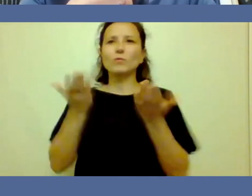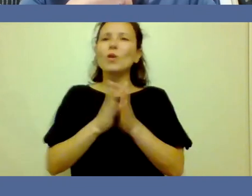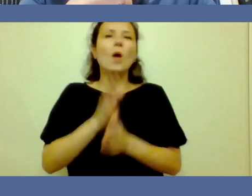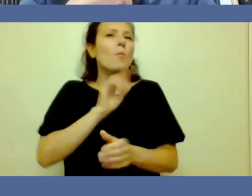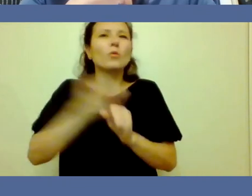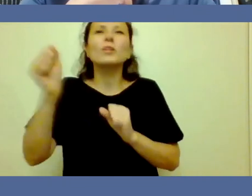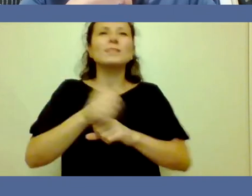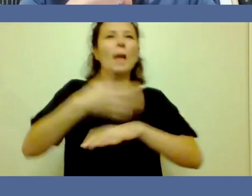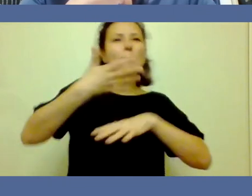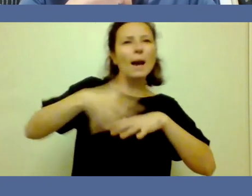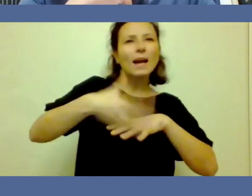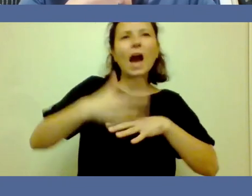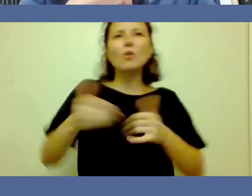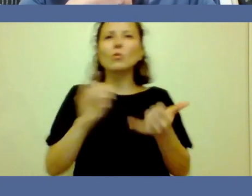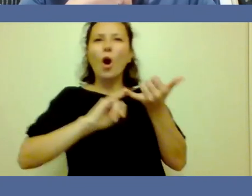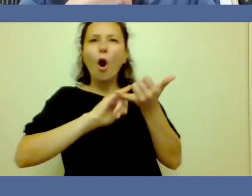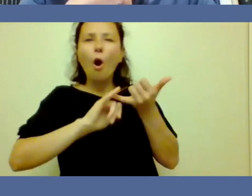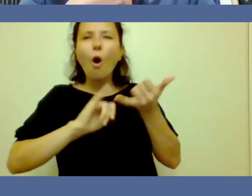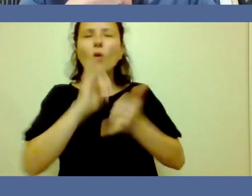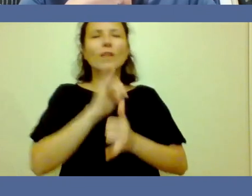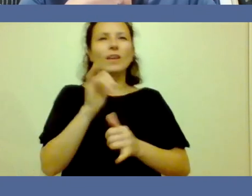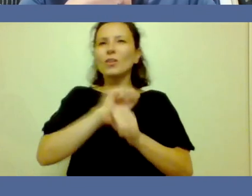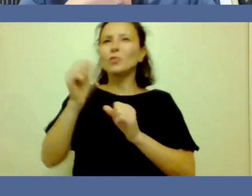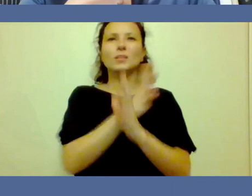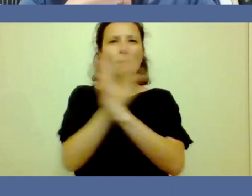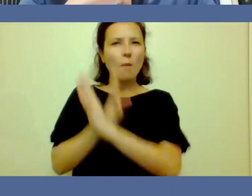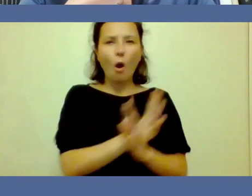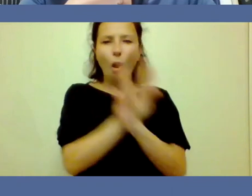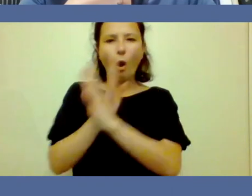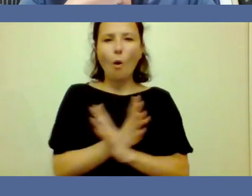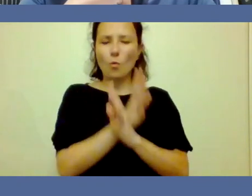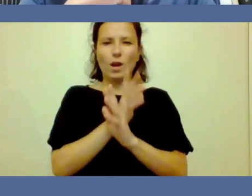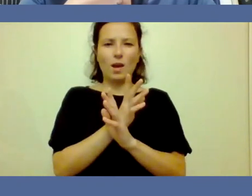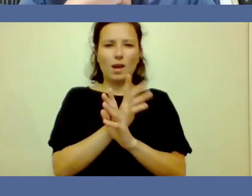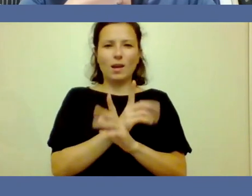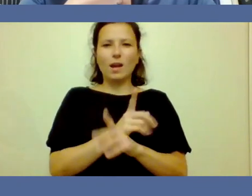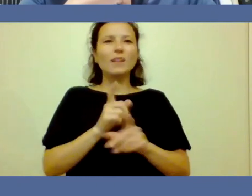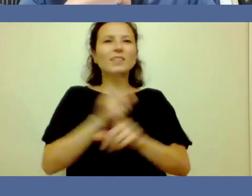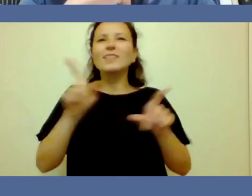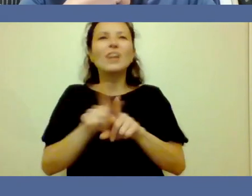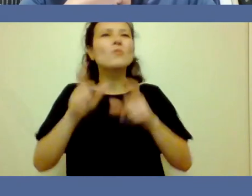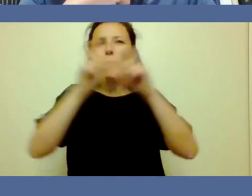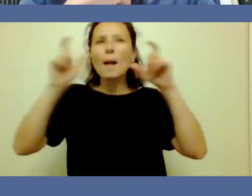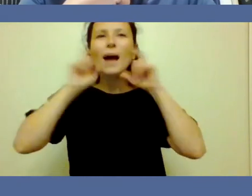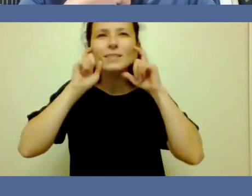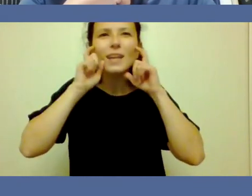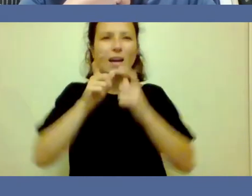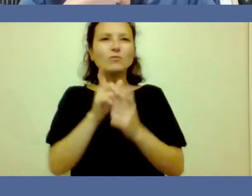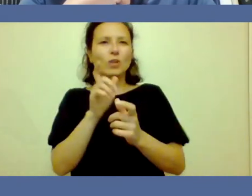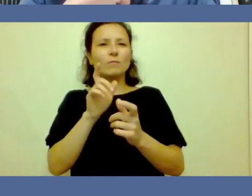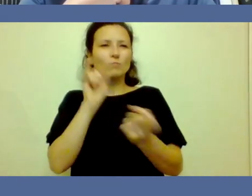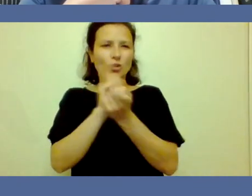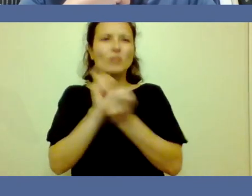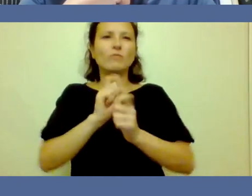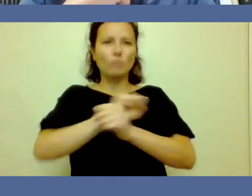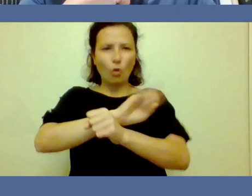olej słonecznikowy, to nie jest chleb, ani mąka, ani w dzisiejszych czasach maska, która nas chroni przed koronawirusem, tak? Więc